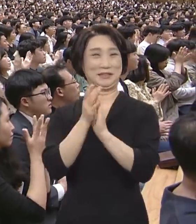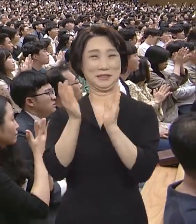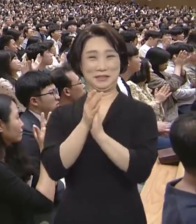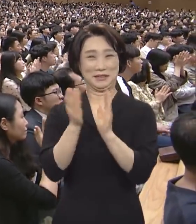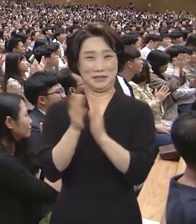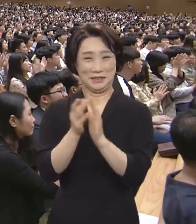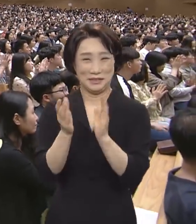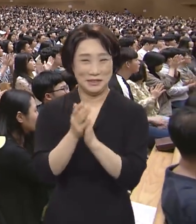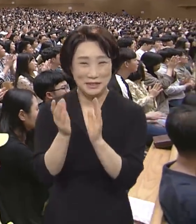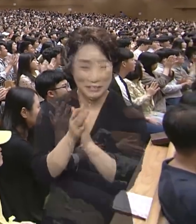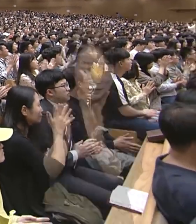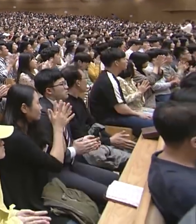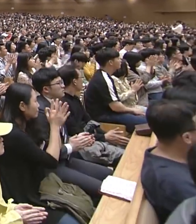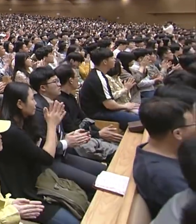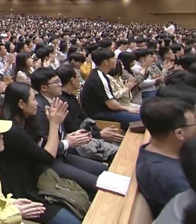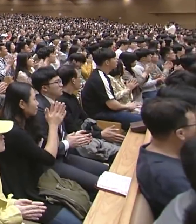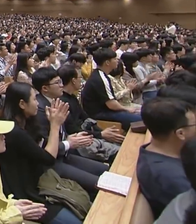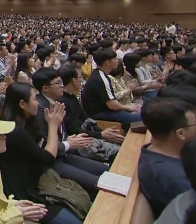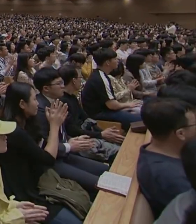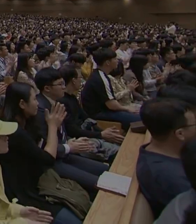감사합니다 감사합니다.